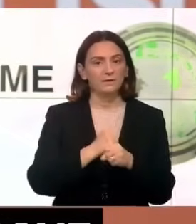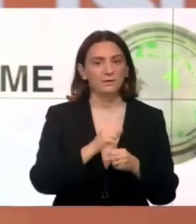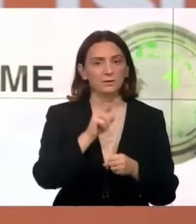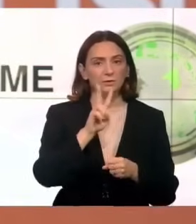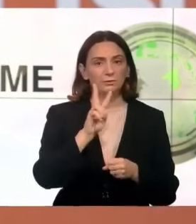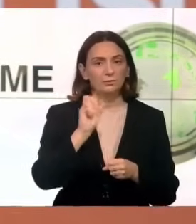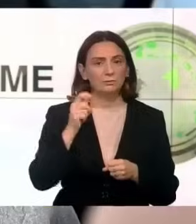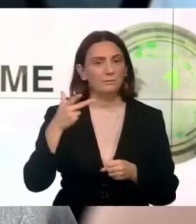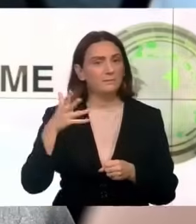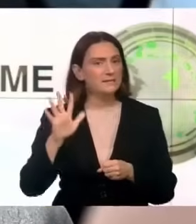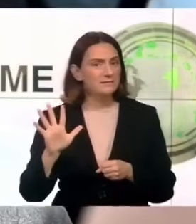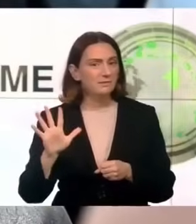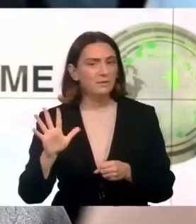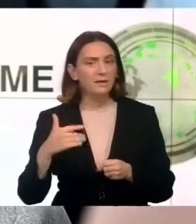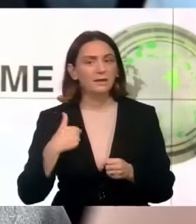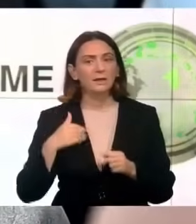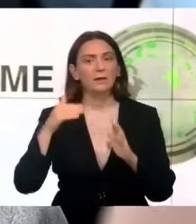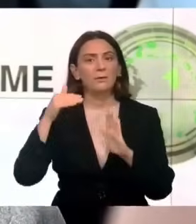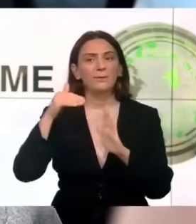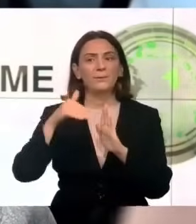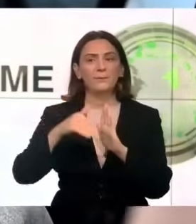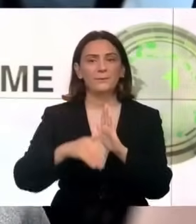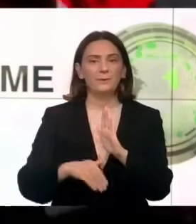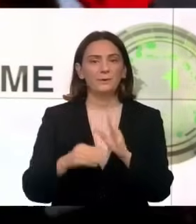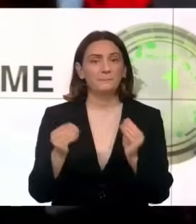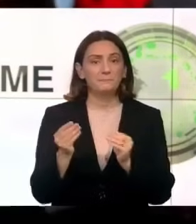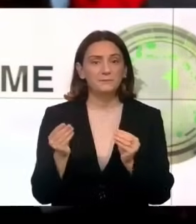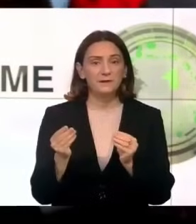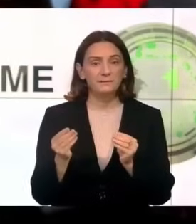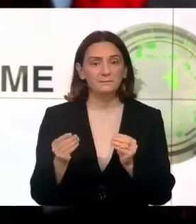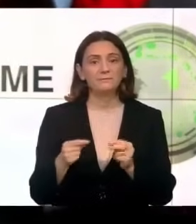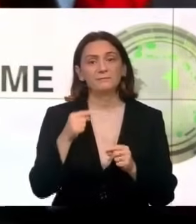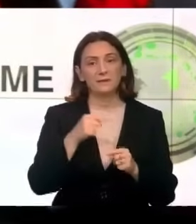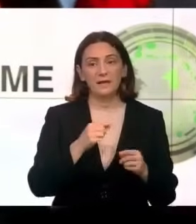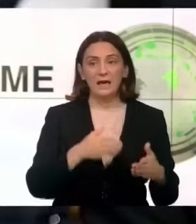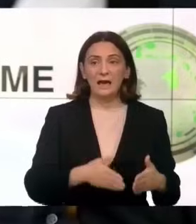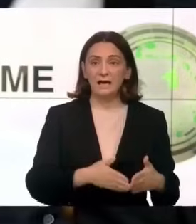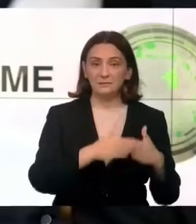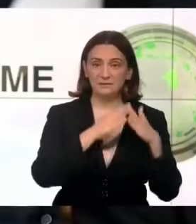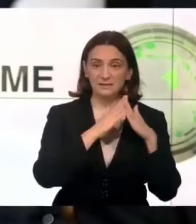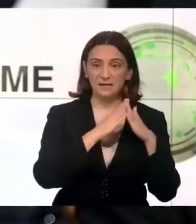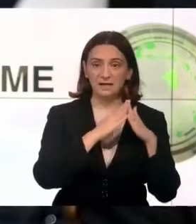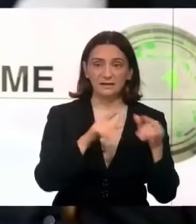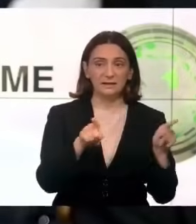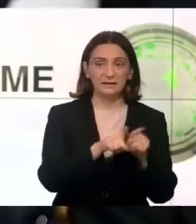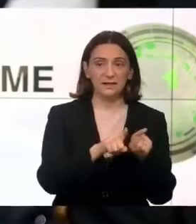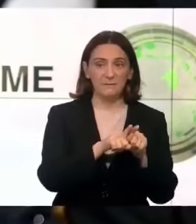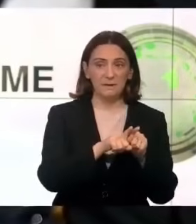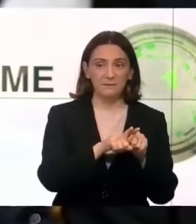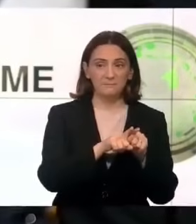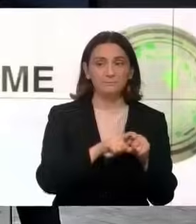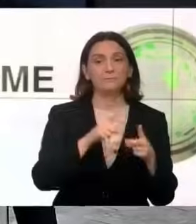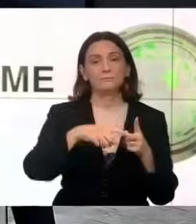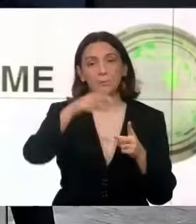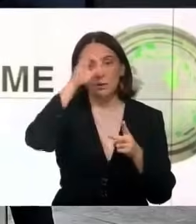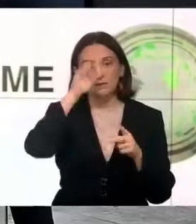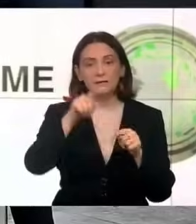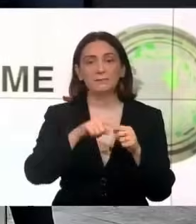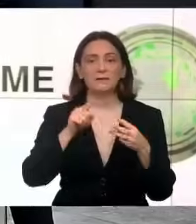Është i njëjti qytet. Më herët këtë certifikim e ka marrë edhe administrata qendrore e Bashkisë së Tiranës dhe policia bashkiake.